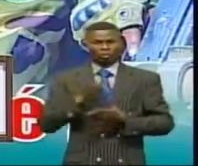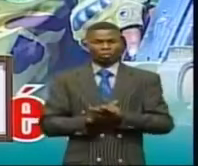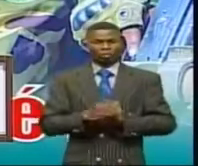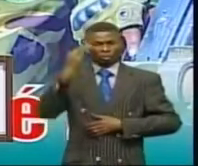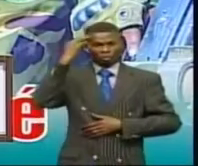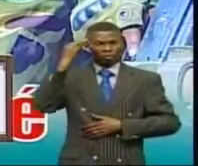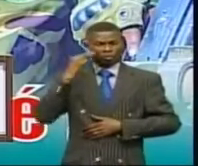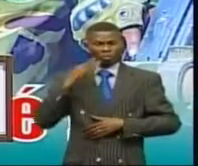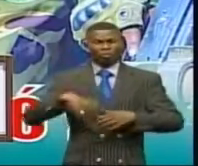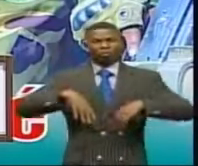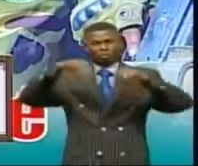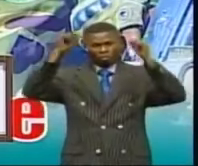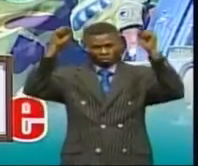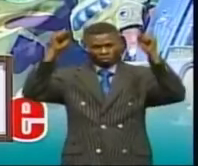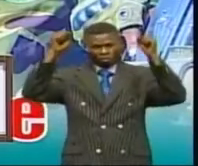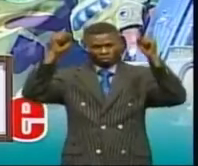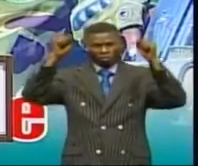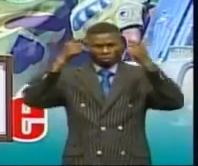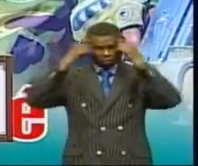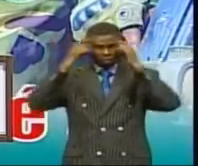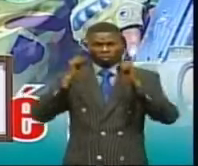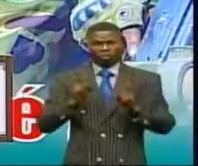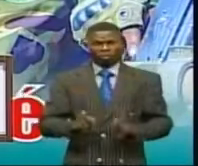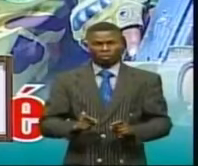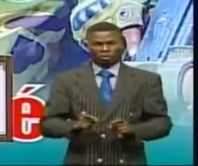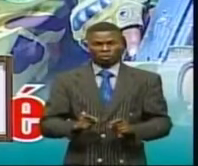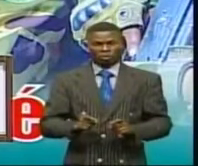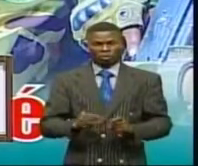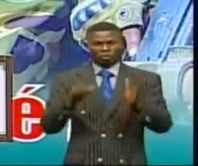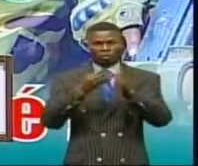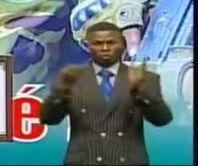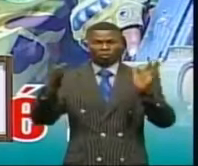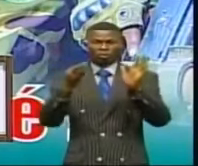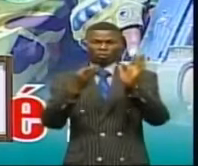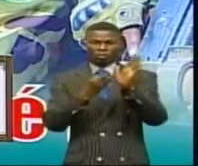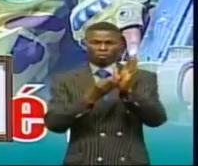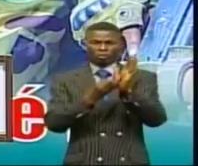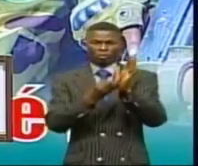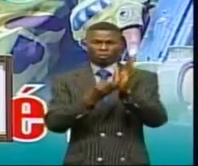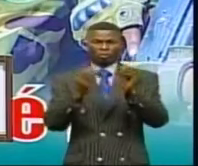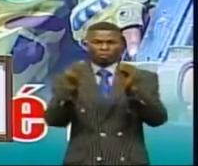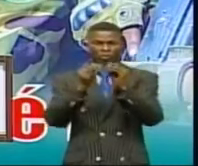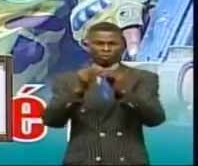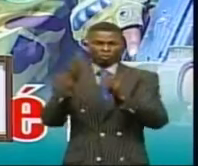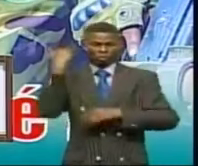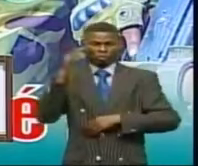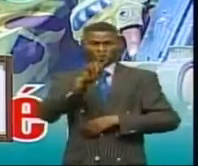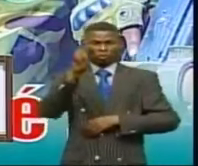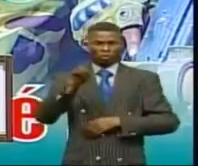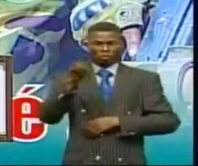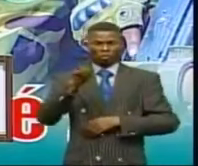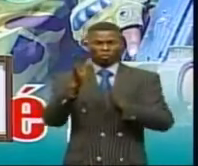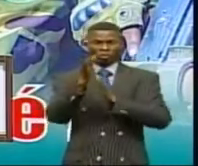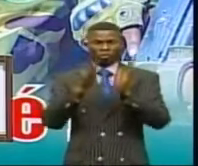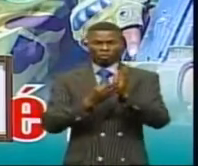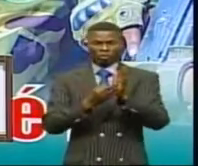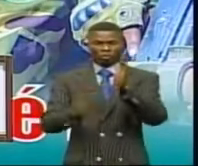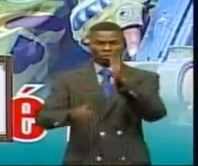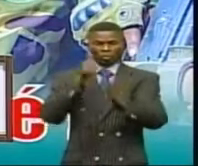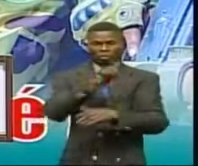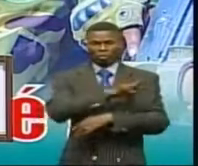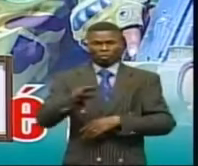ministres a adopté les relevés des décisions prises lors de la 77e réunion tenu le vendredi 18